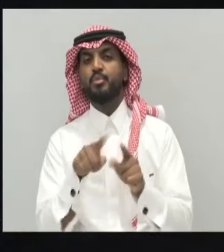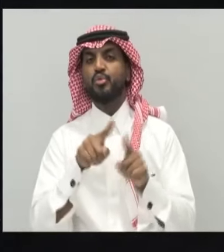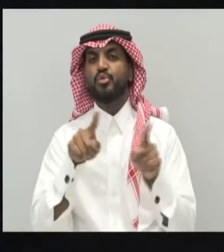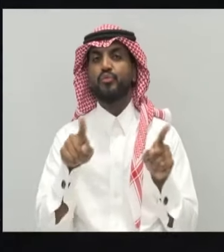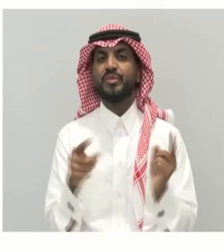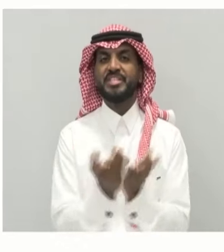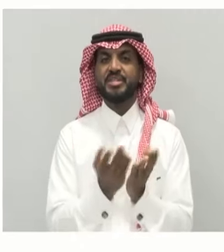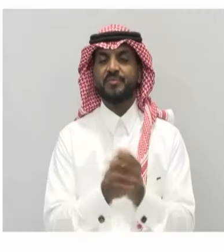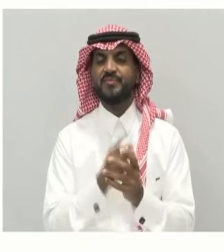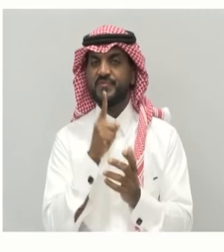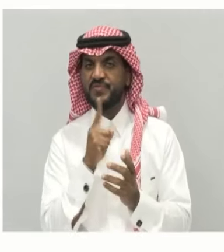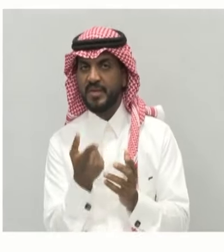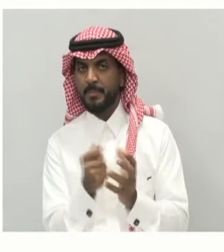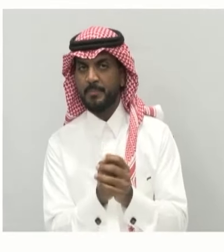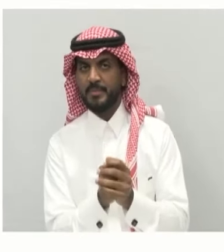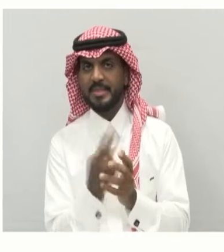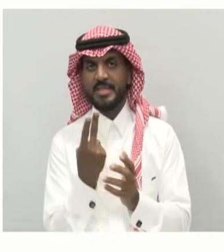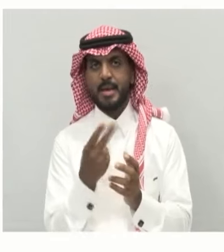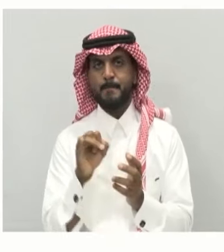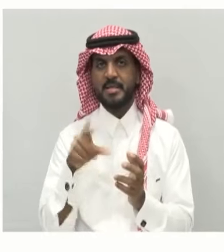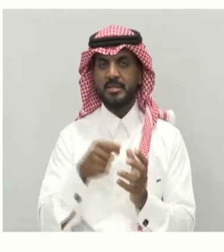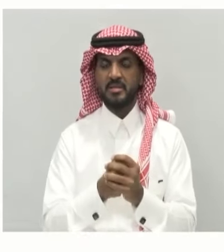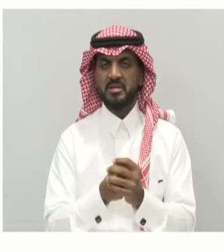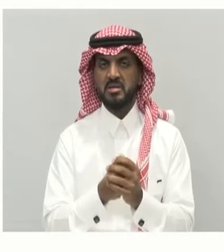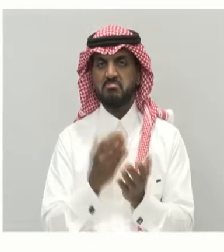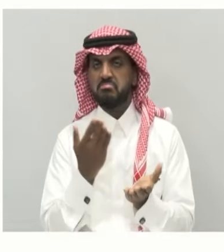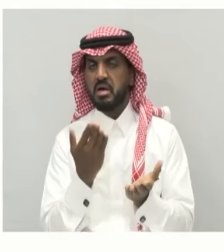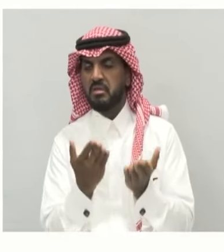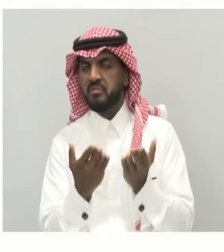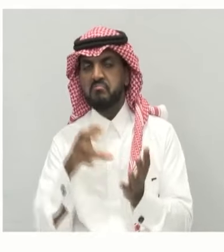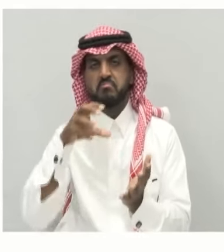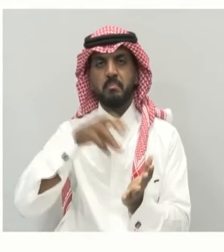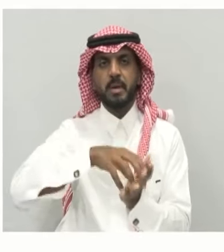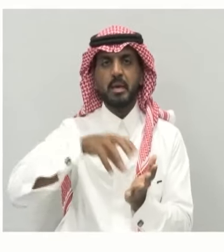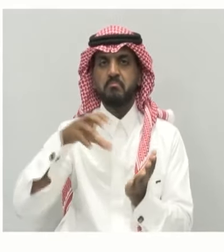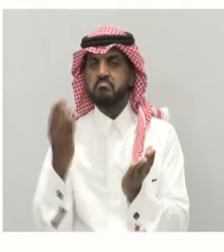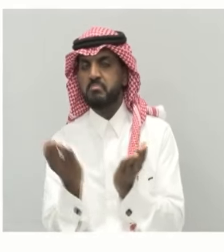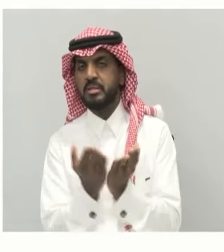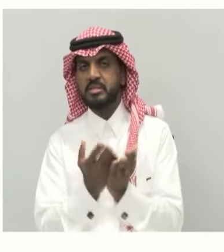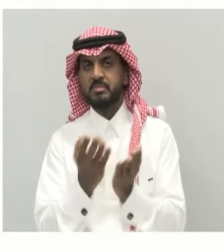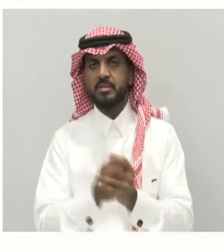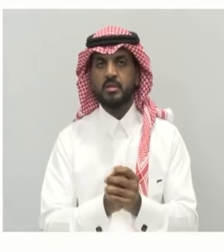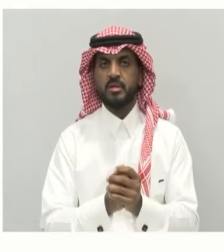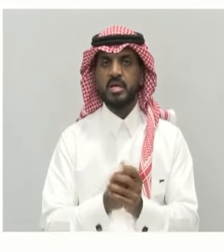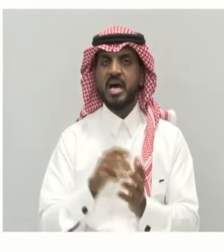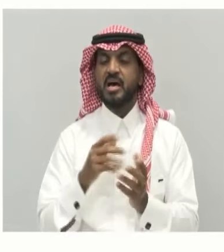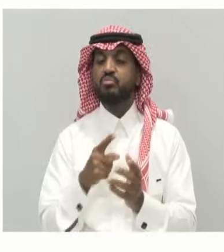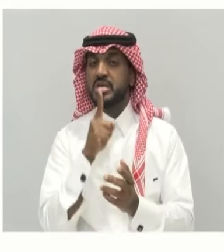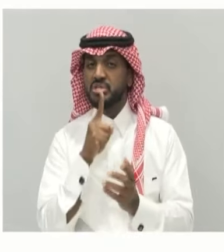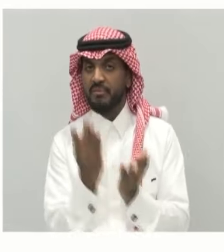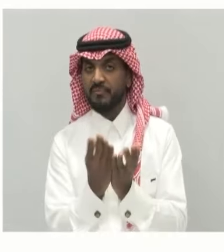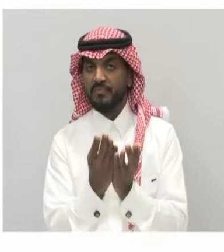تقريبا 2 متر بارك الله فيكم قد يختلف من مكان الى مكان ولكن الصف تقريبا